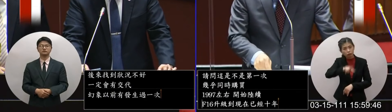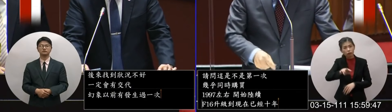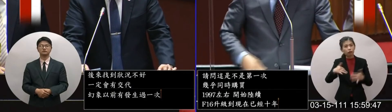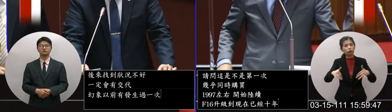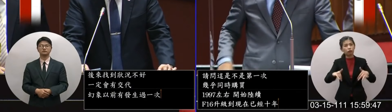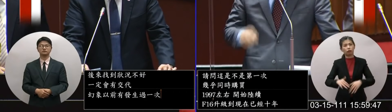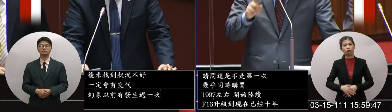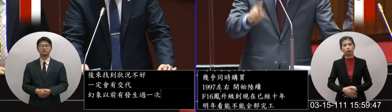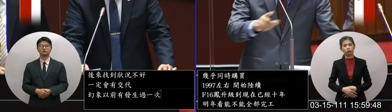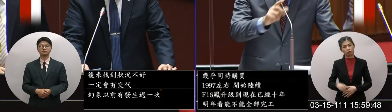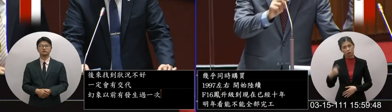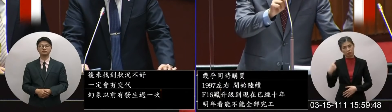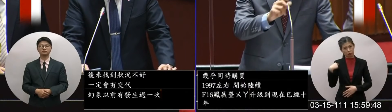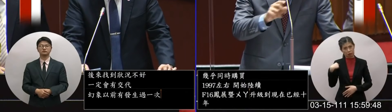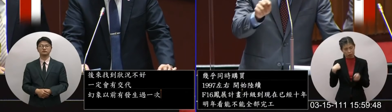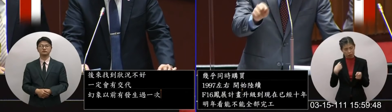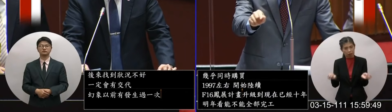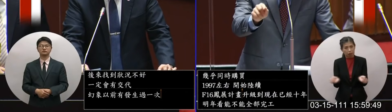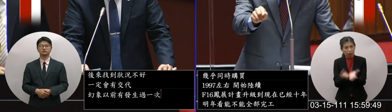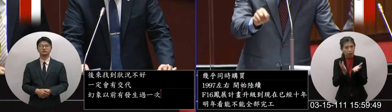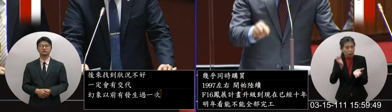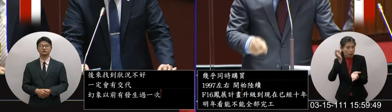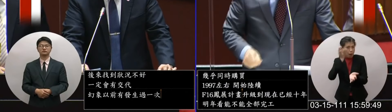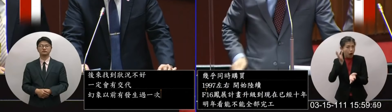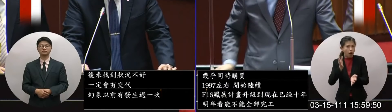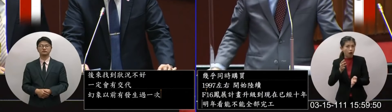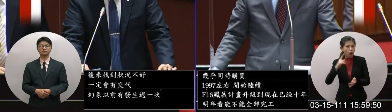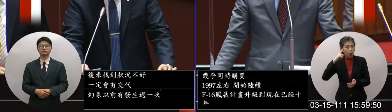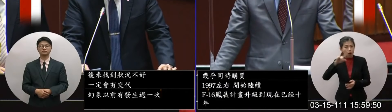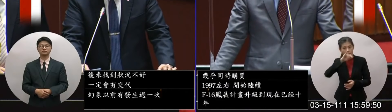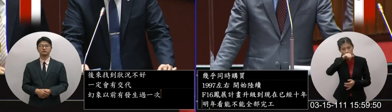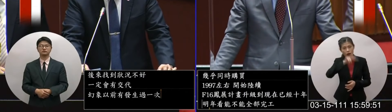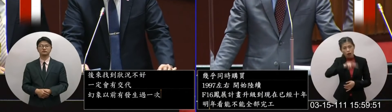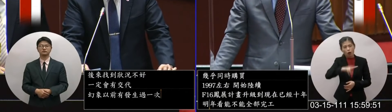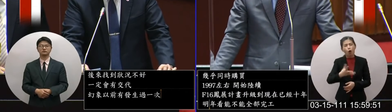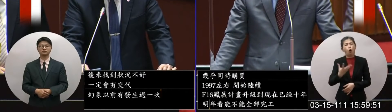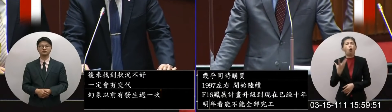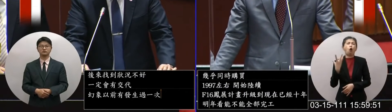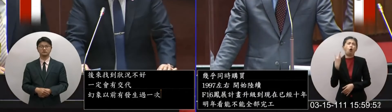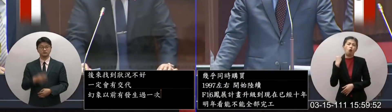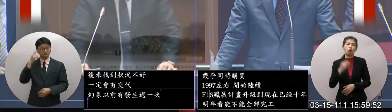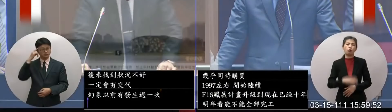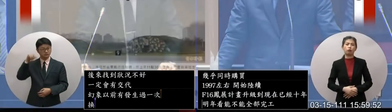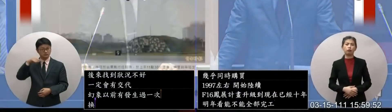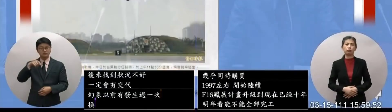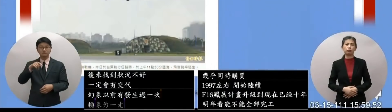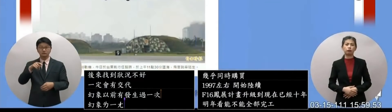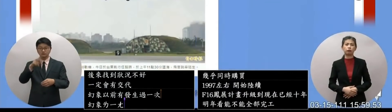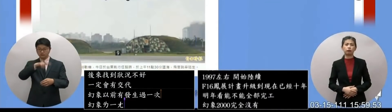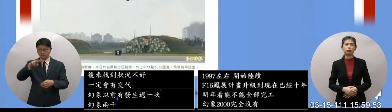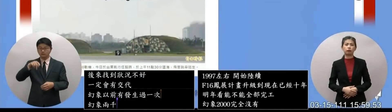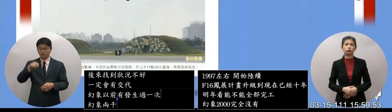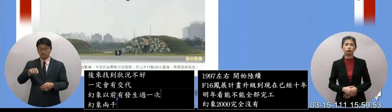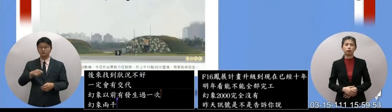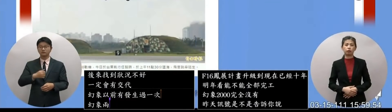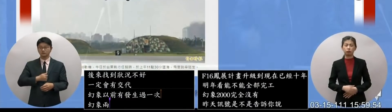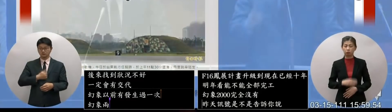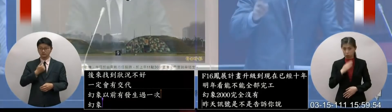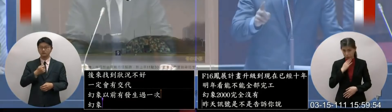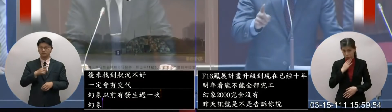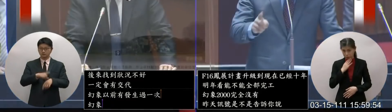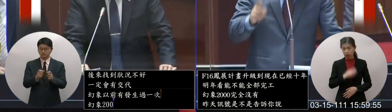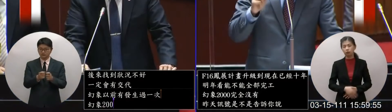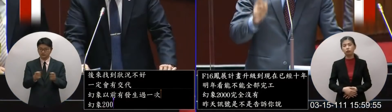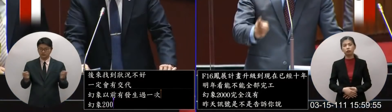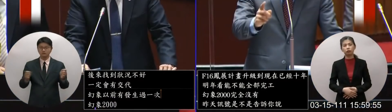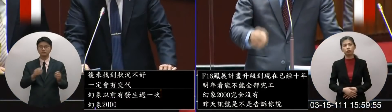昨天这个讯号是不是告诉你，幻象2000老旧了？ 幻象2000是的确，它也这个 的确嘛， 有来啊。